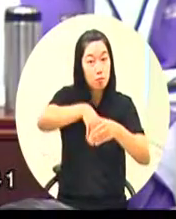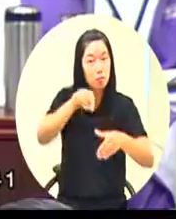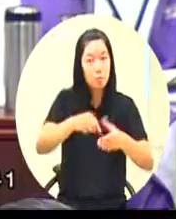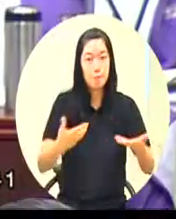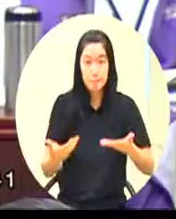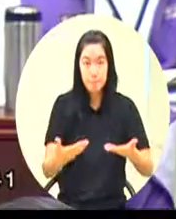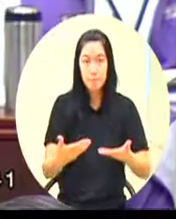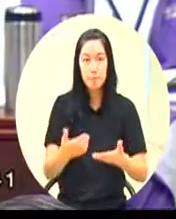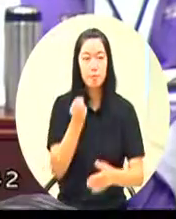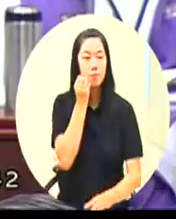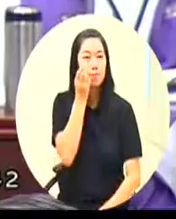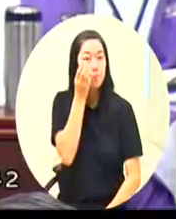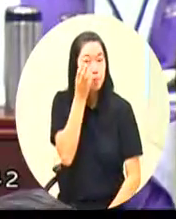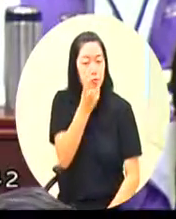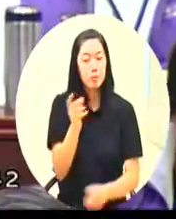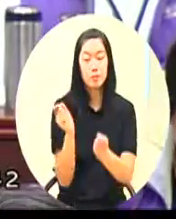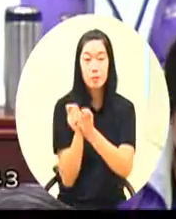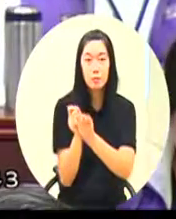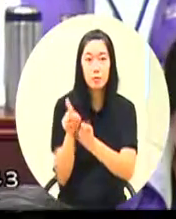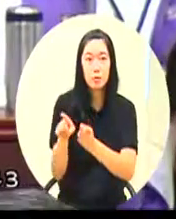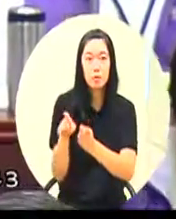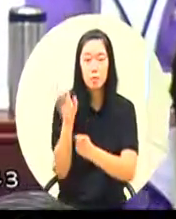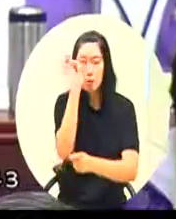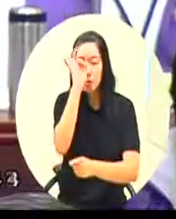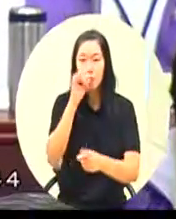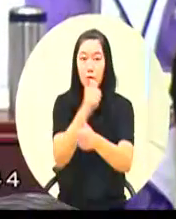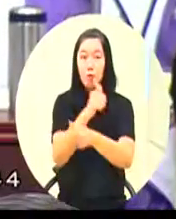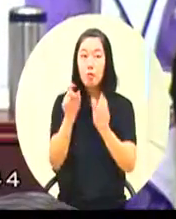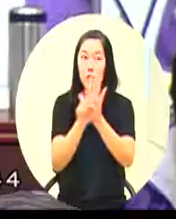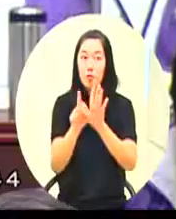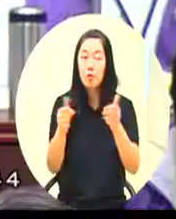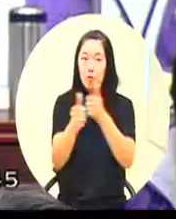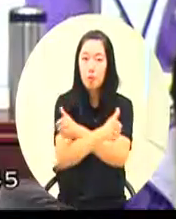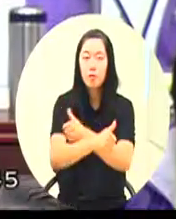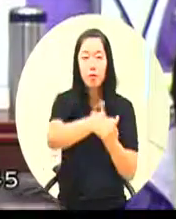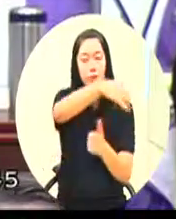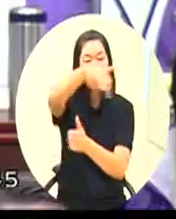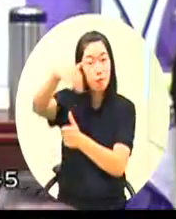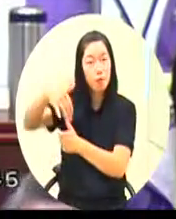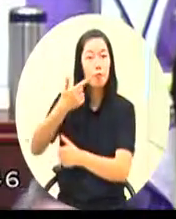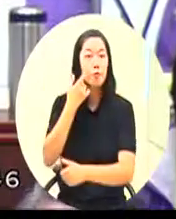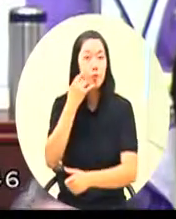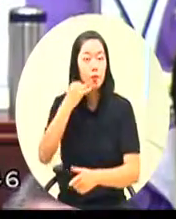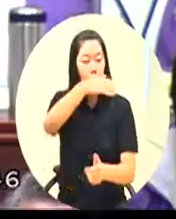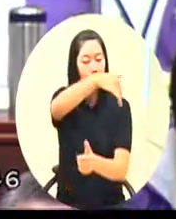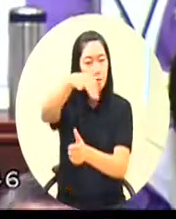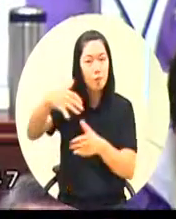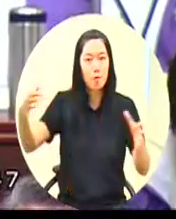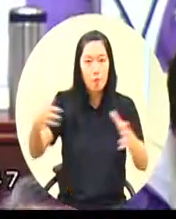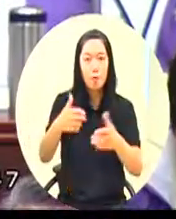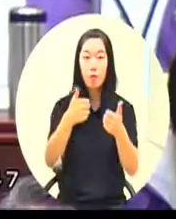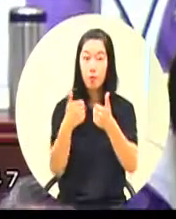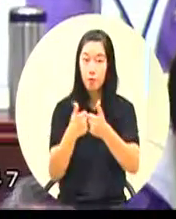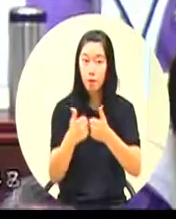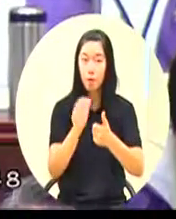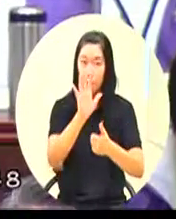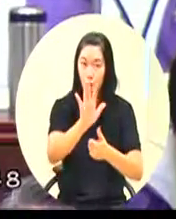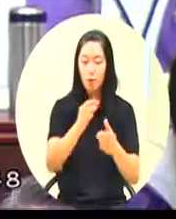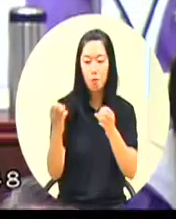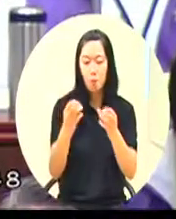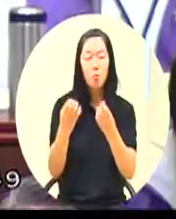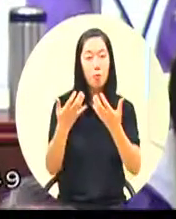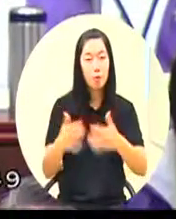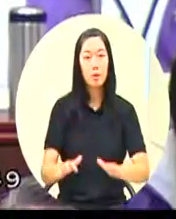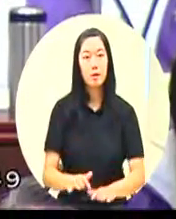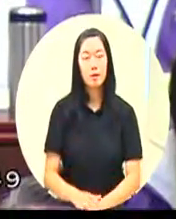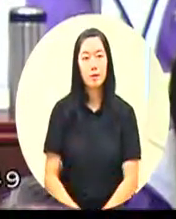月来有找了我们的学校代表，还有家长团体等等的外部团体有开过会，有讨论过。